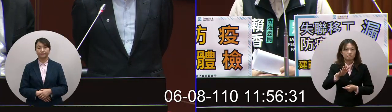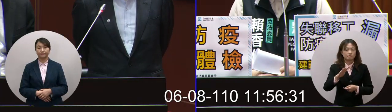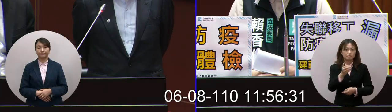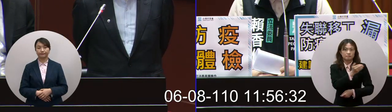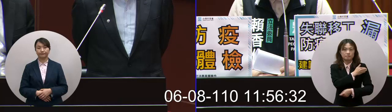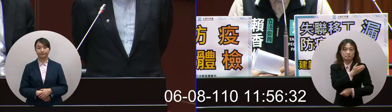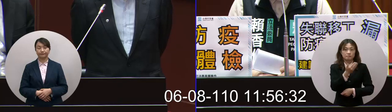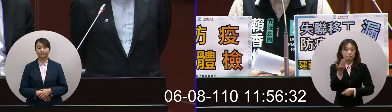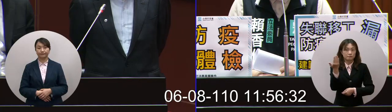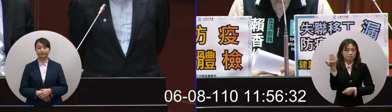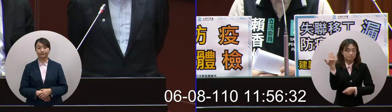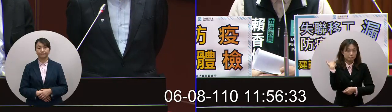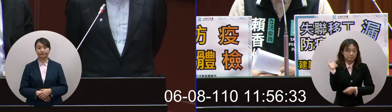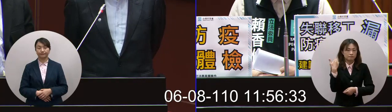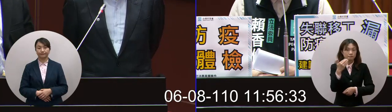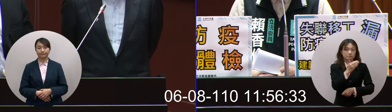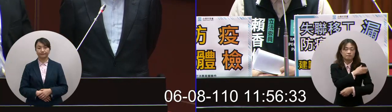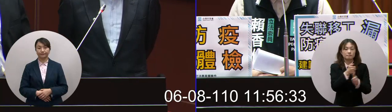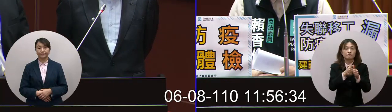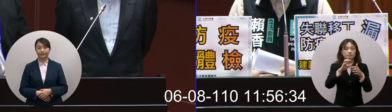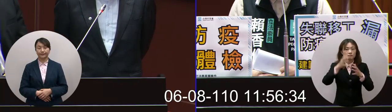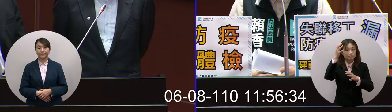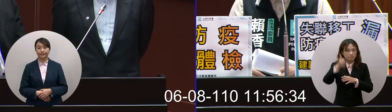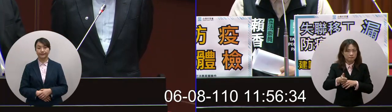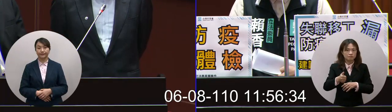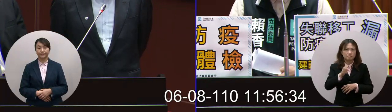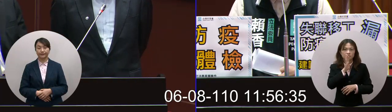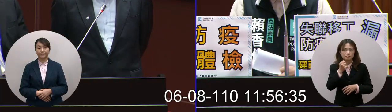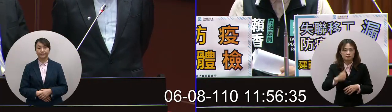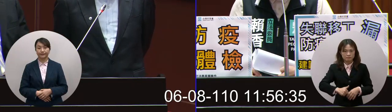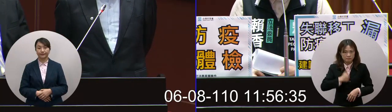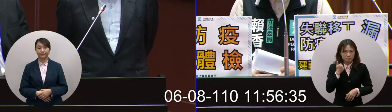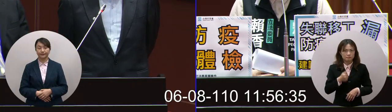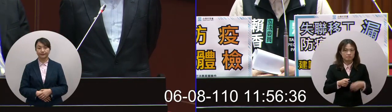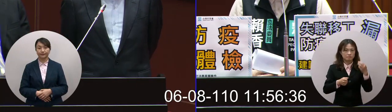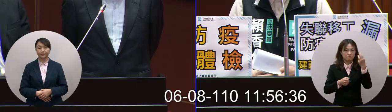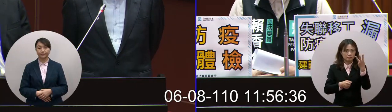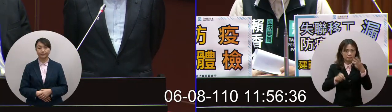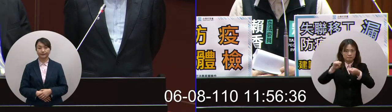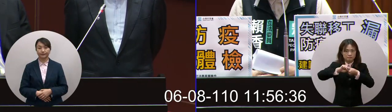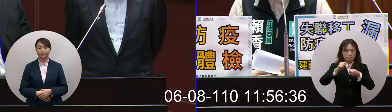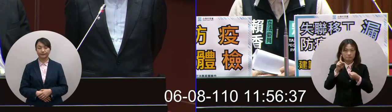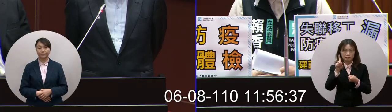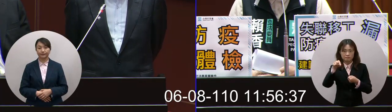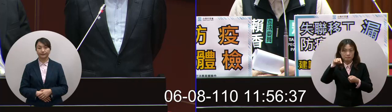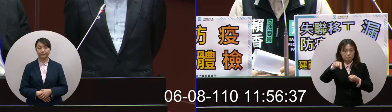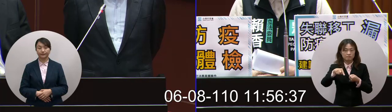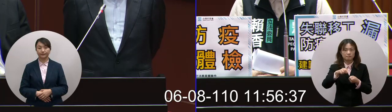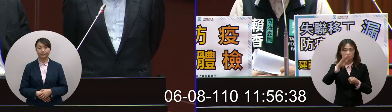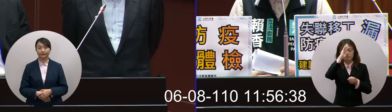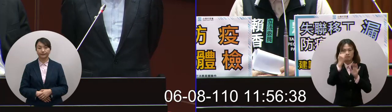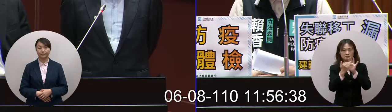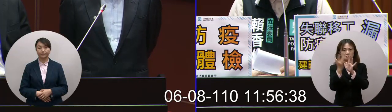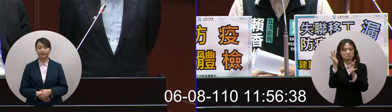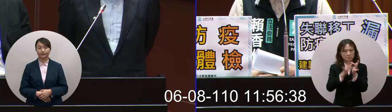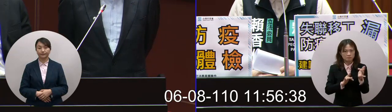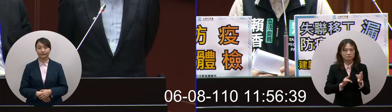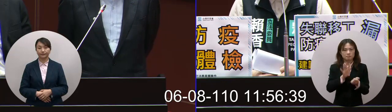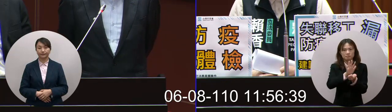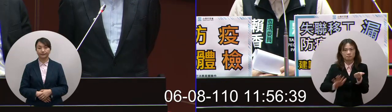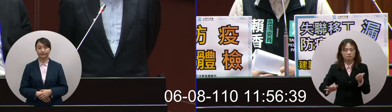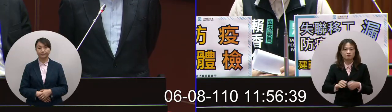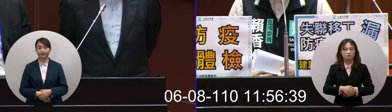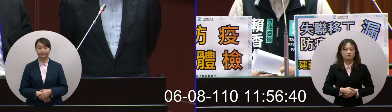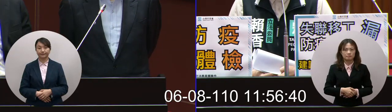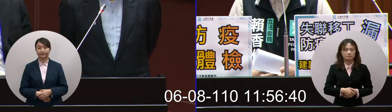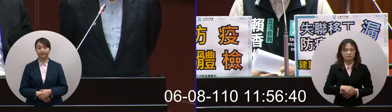这次真的破口，是因为3+11在这个放宽之后，我们的配套包括疫苗没有加紧，所以我很